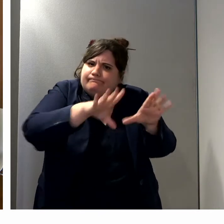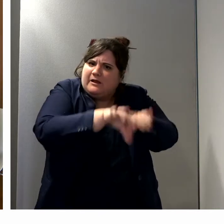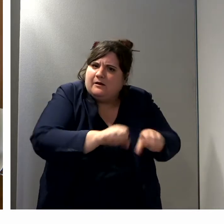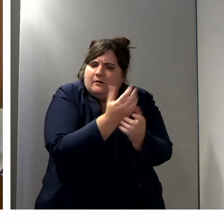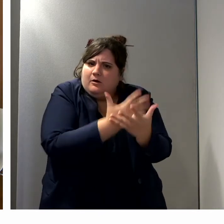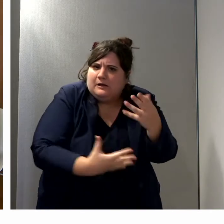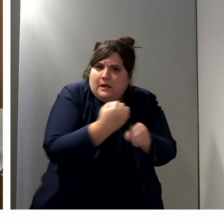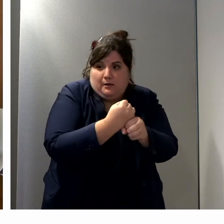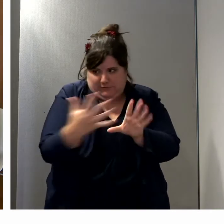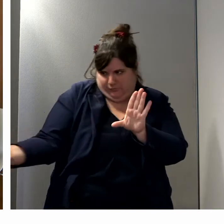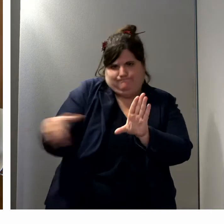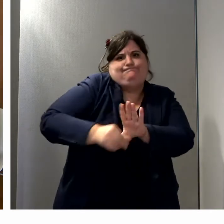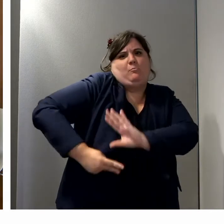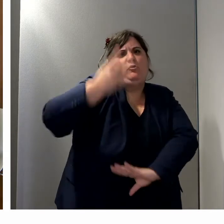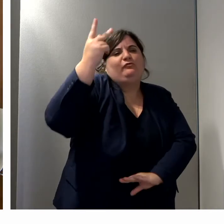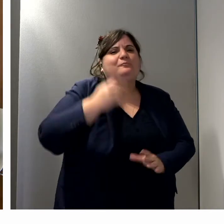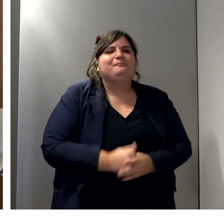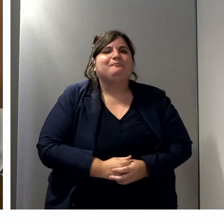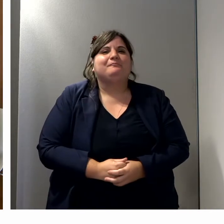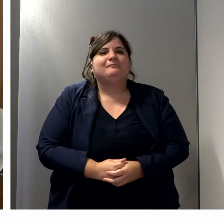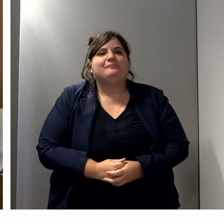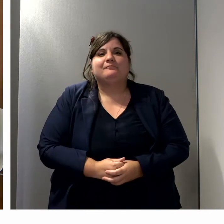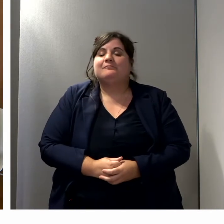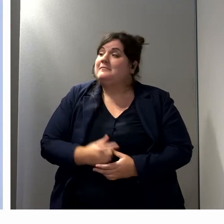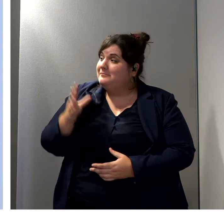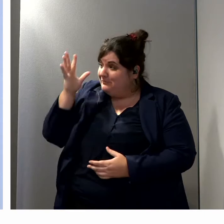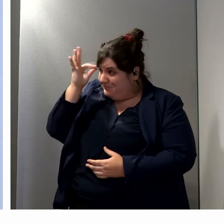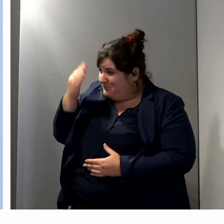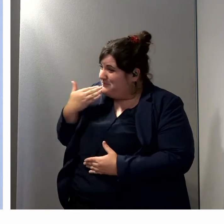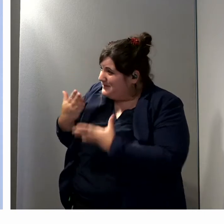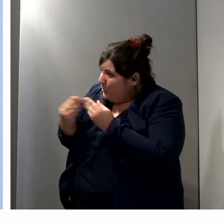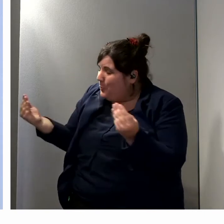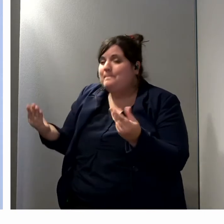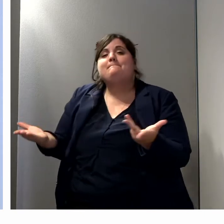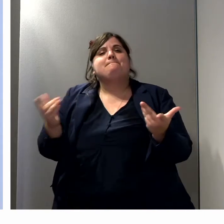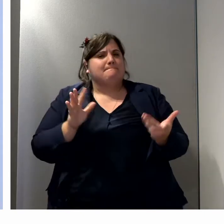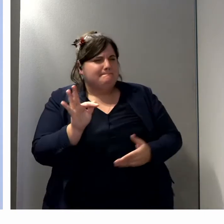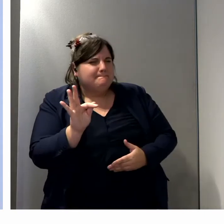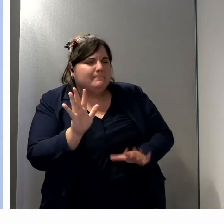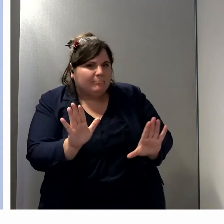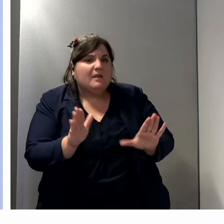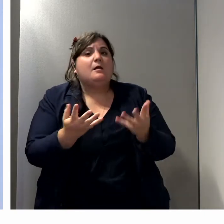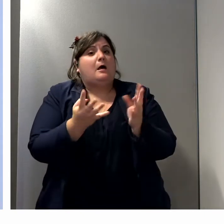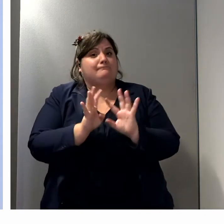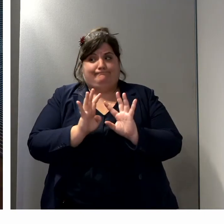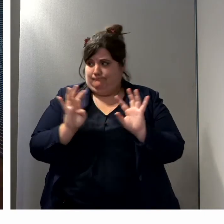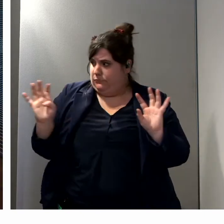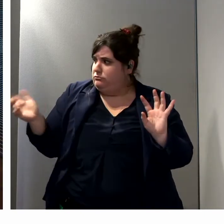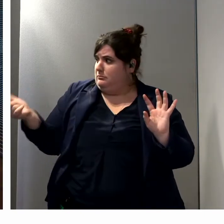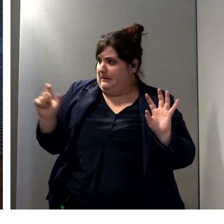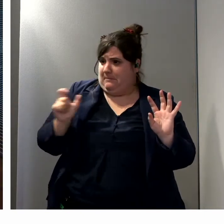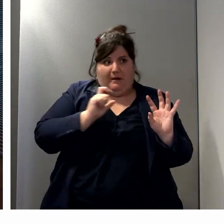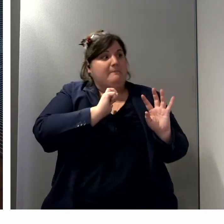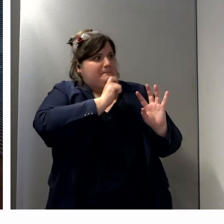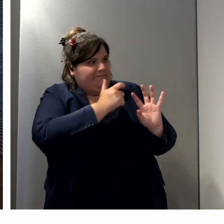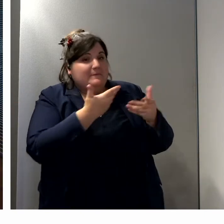numériques. Merci beaucoup, Jérôme. Enfin, pour terminer ce premier tour de table,